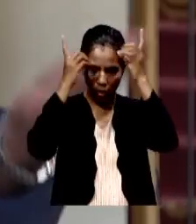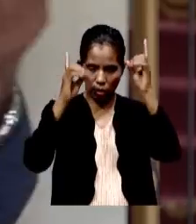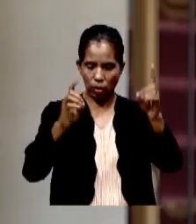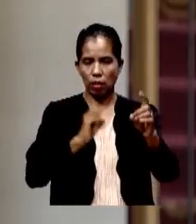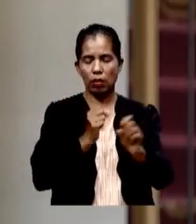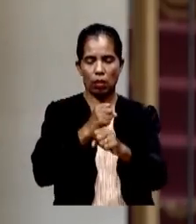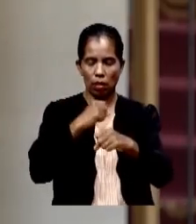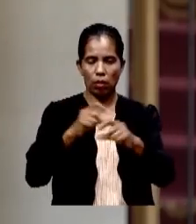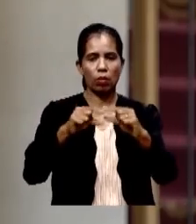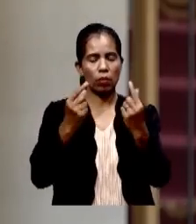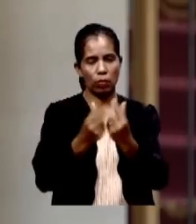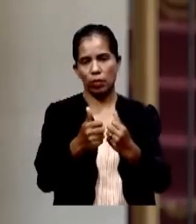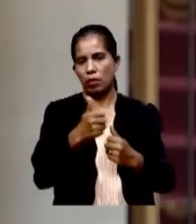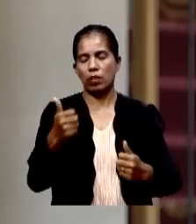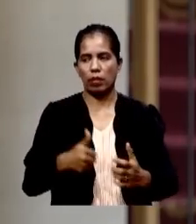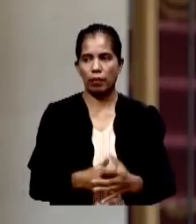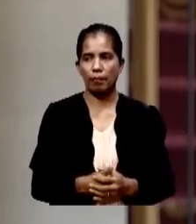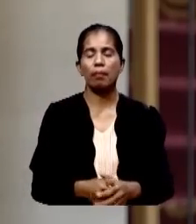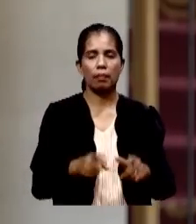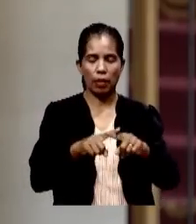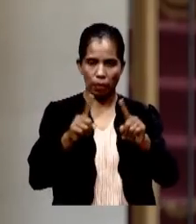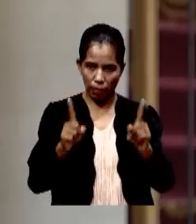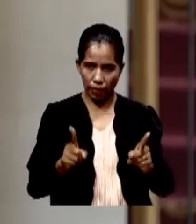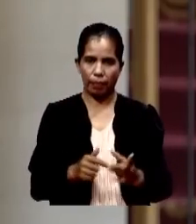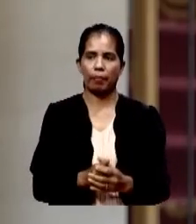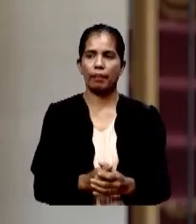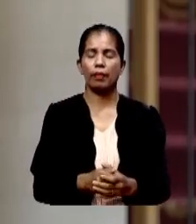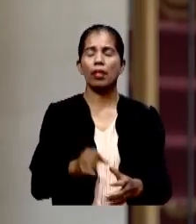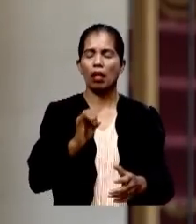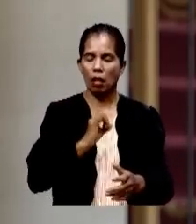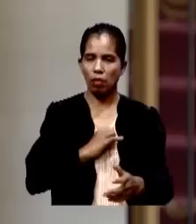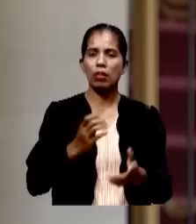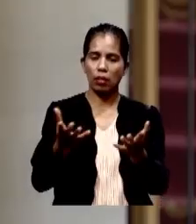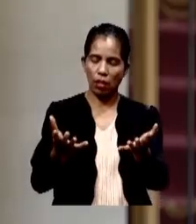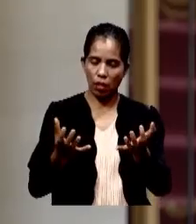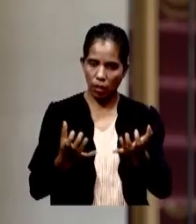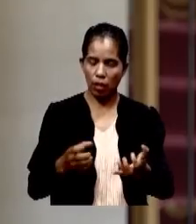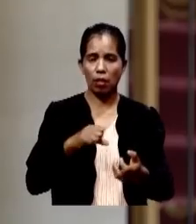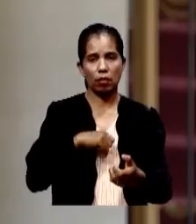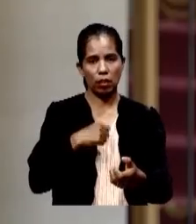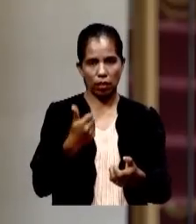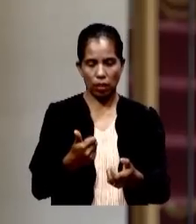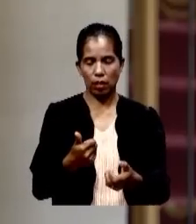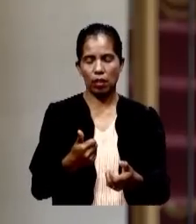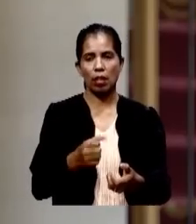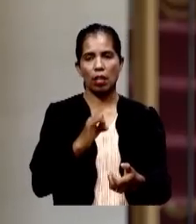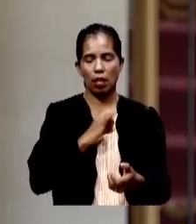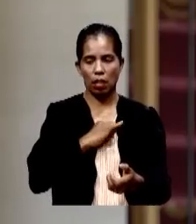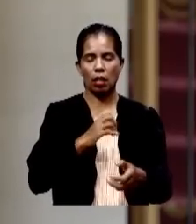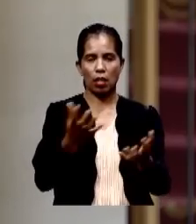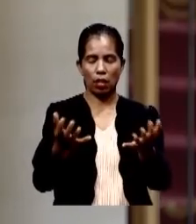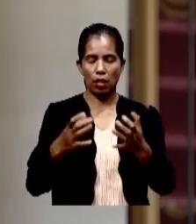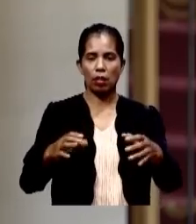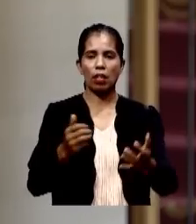forma pakota aus si dak disite. Mas haunia ambisau. Hauni interesse. Hakar